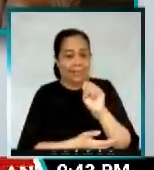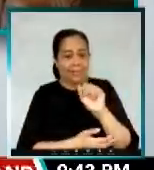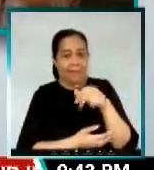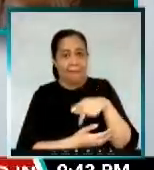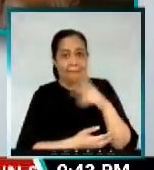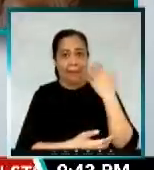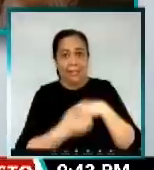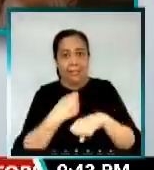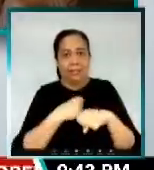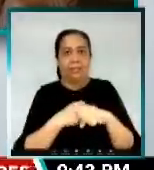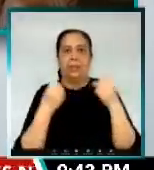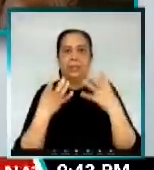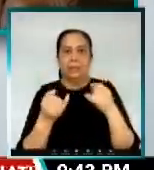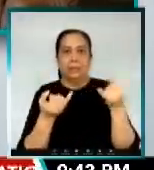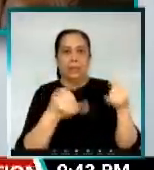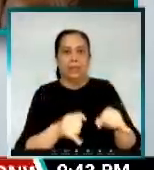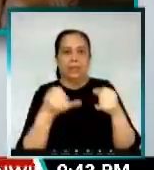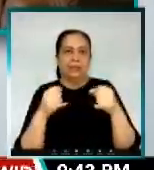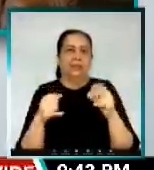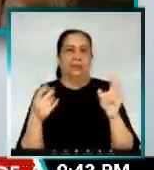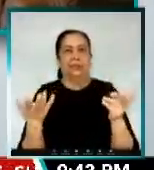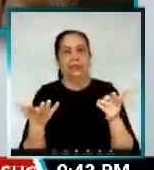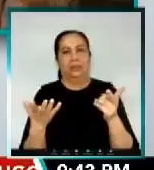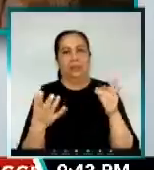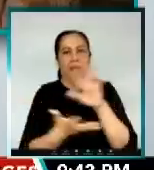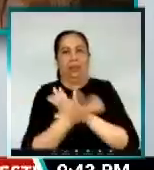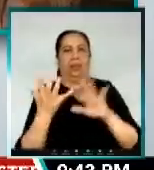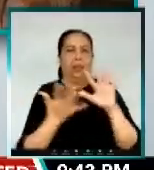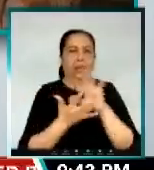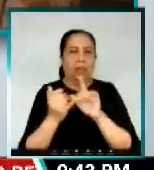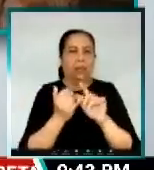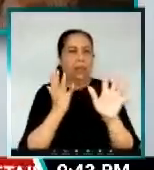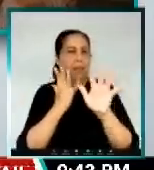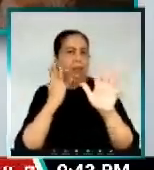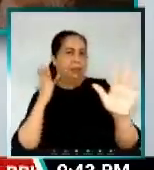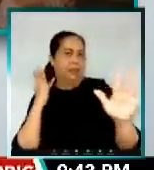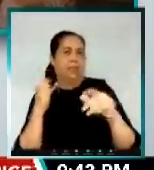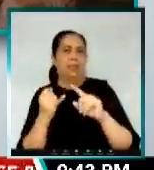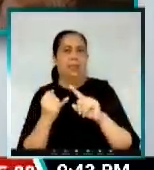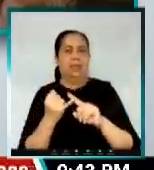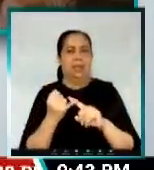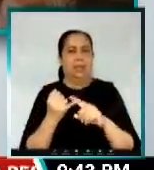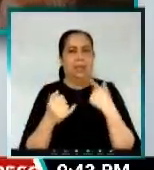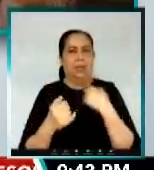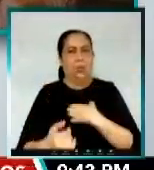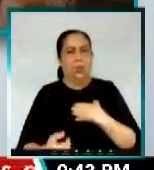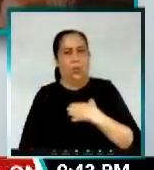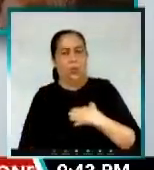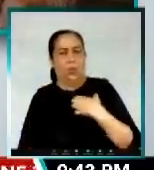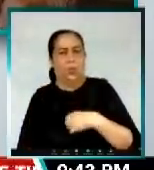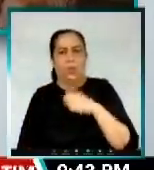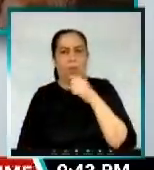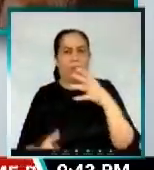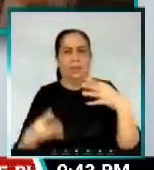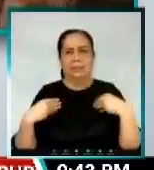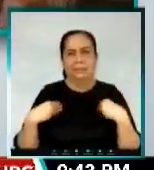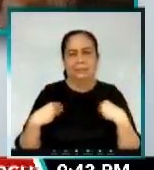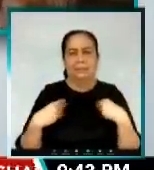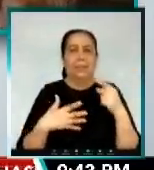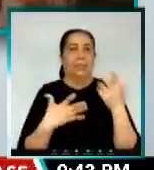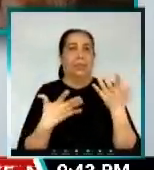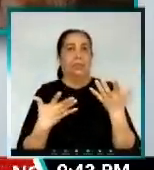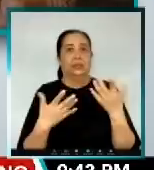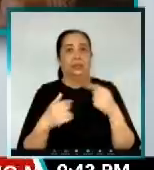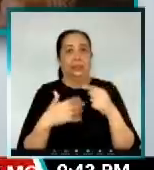daming insidente ng nagkakagulo, mahaba ang pila, may mga umaangal na hindi sila nakatanggap ng